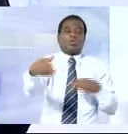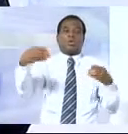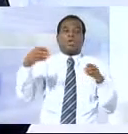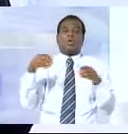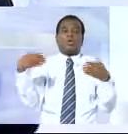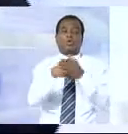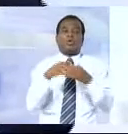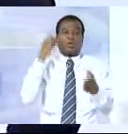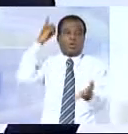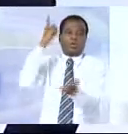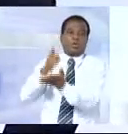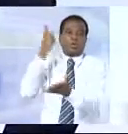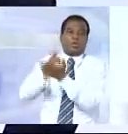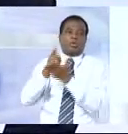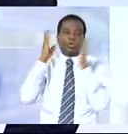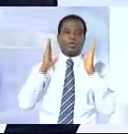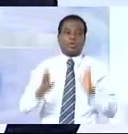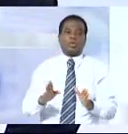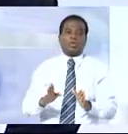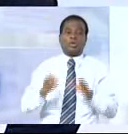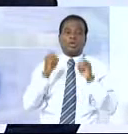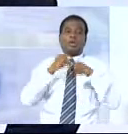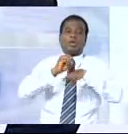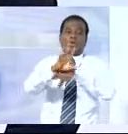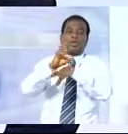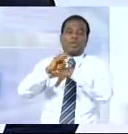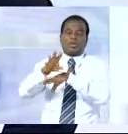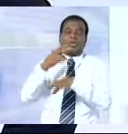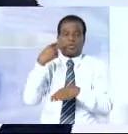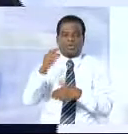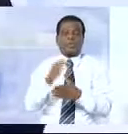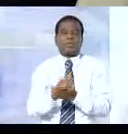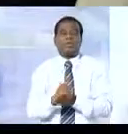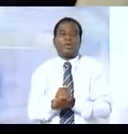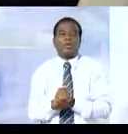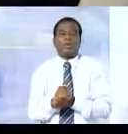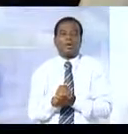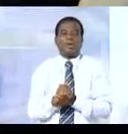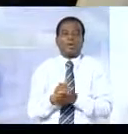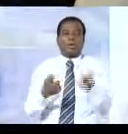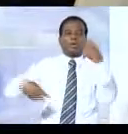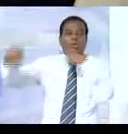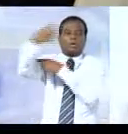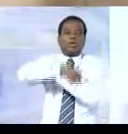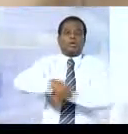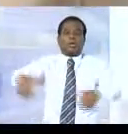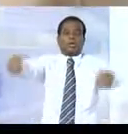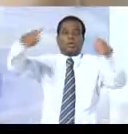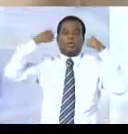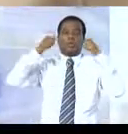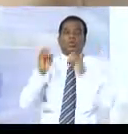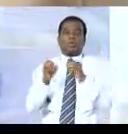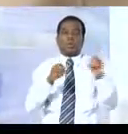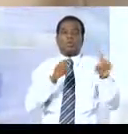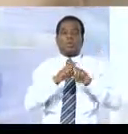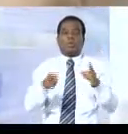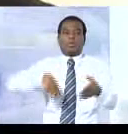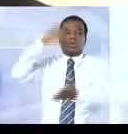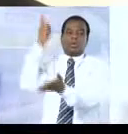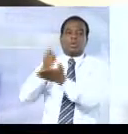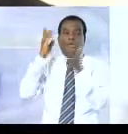les conseils pour favoriser leur insertion. Le récit de Marie-Laure Gouron. Journée de l'excellence organisée par les diplômés